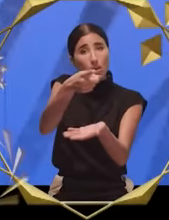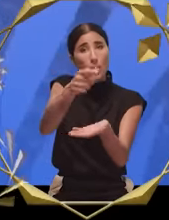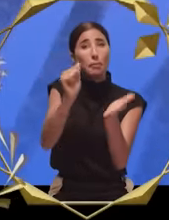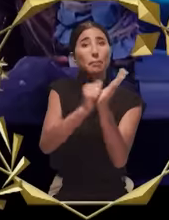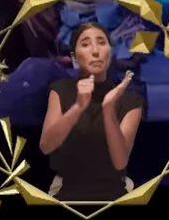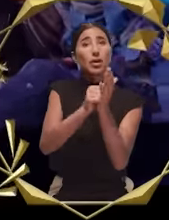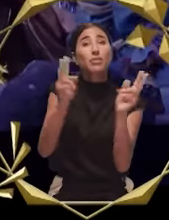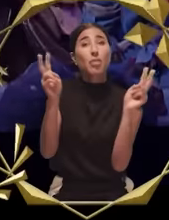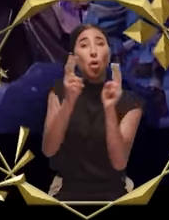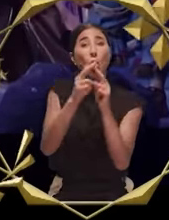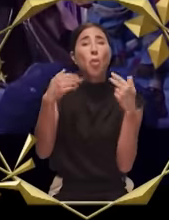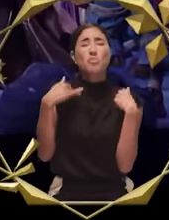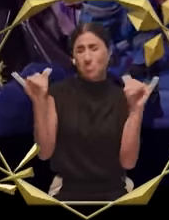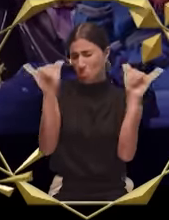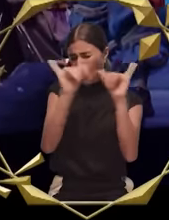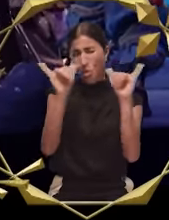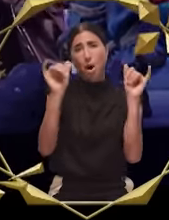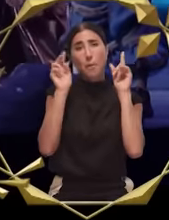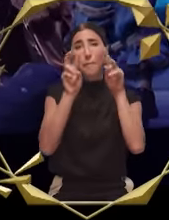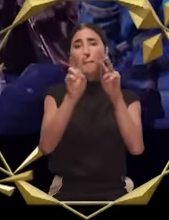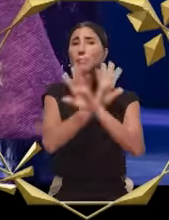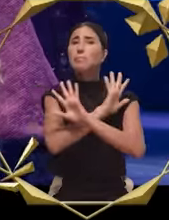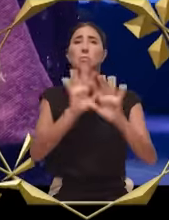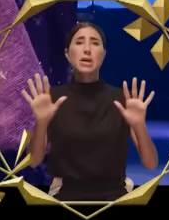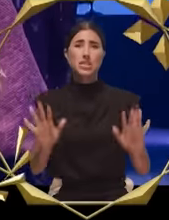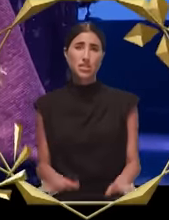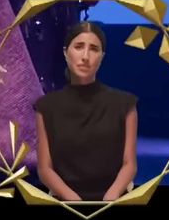كل ما نريده